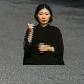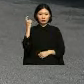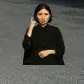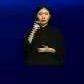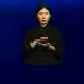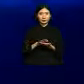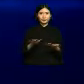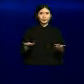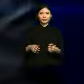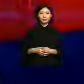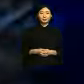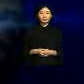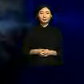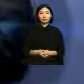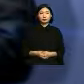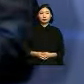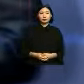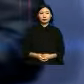기자입니다